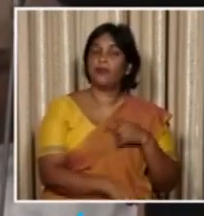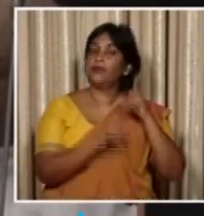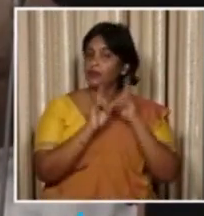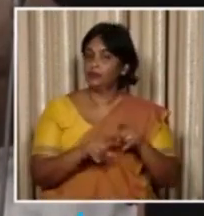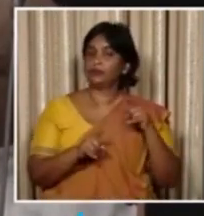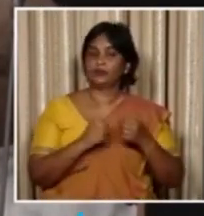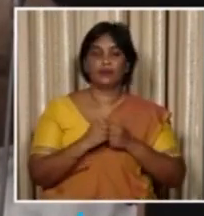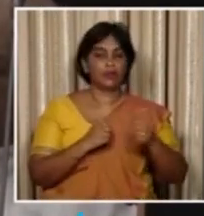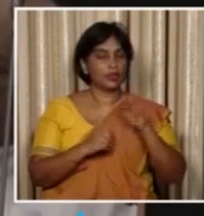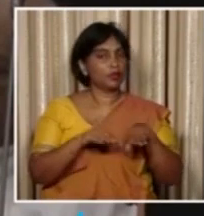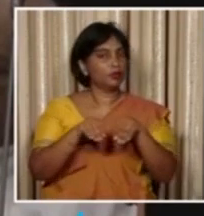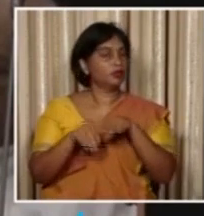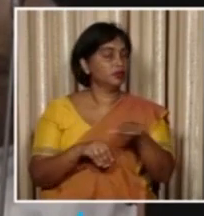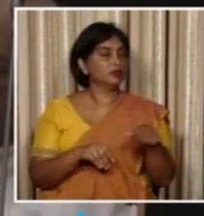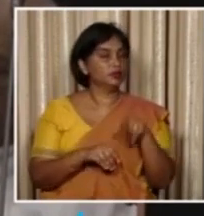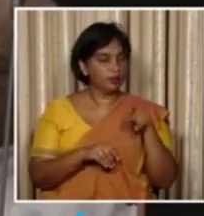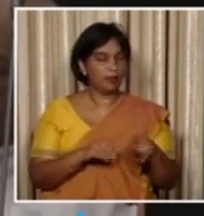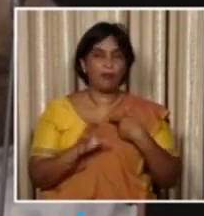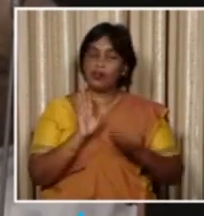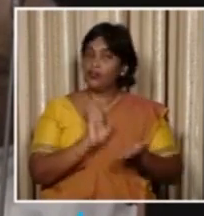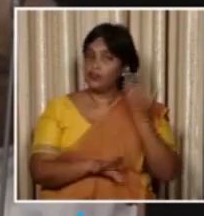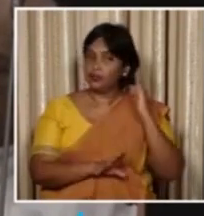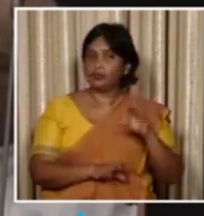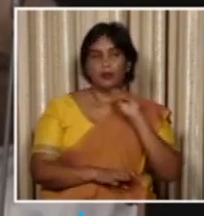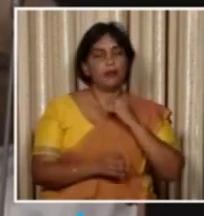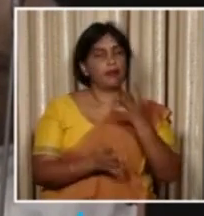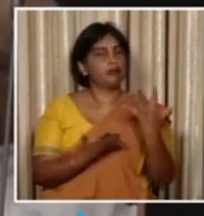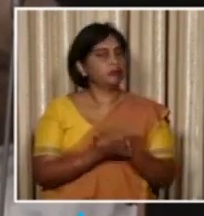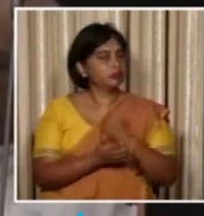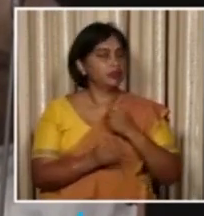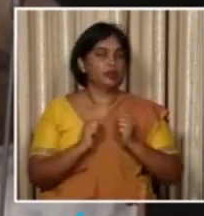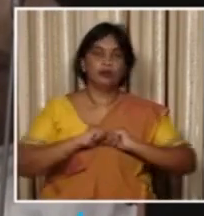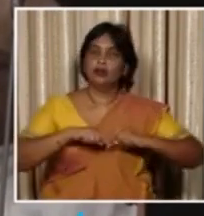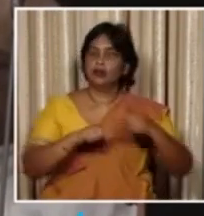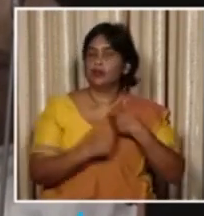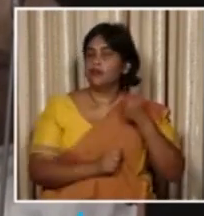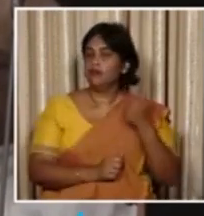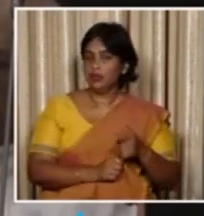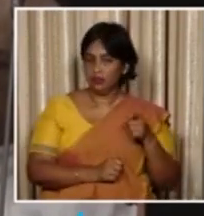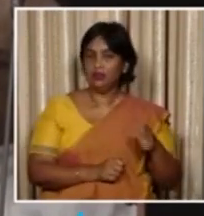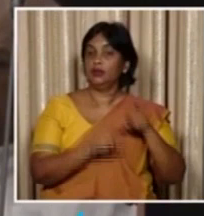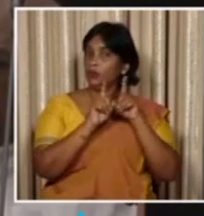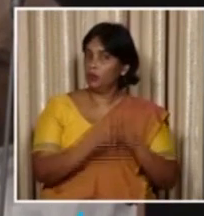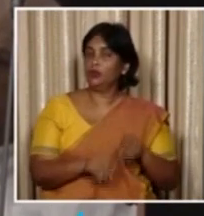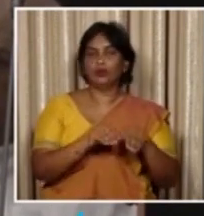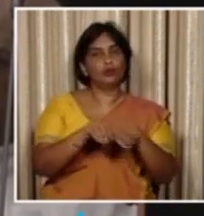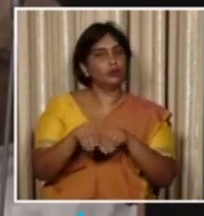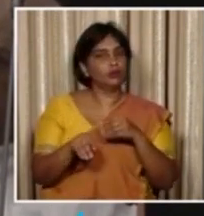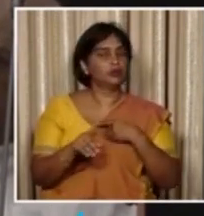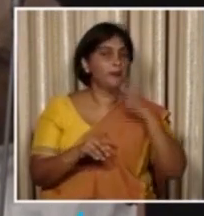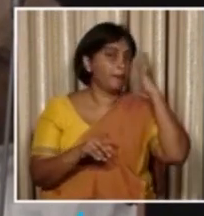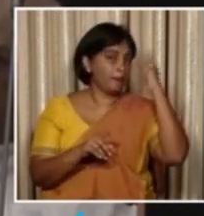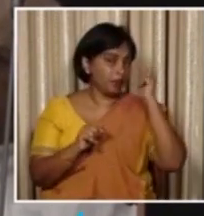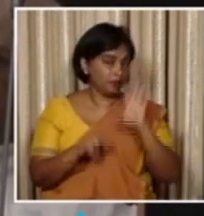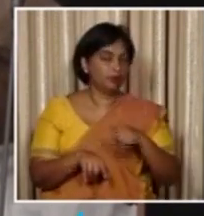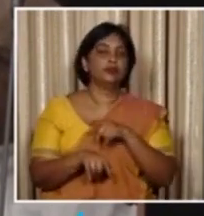එමෙන්ම පවත්වන කෘෂි ඉඩම් වලින් ඉහළ මට්ටමින් ප්‍රයෝජනයක් ගැනීමට කටයුතු කිරීම අත්‍යවශ්‍යයි. ඒ අනුව කෘෂිකාර්මික